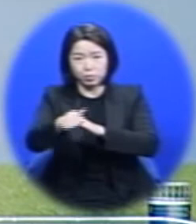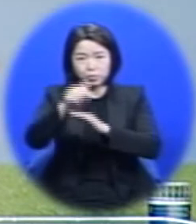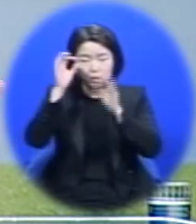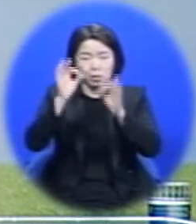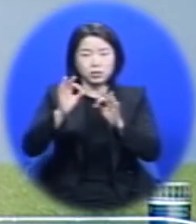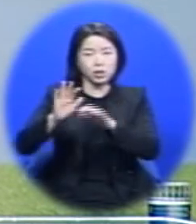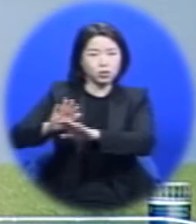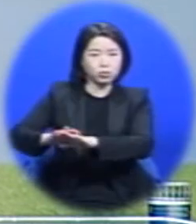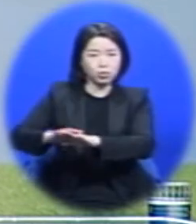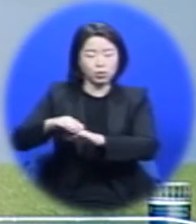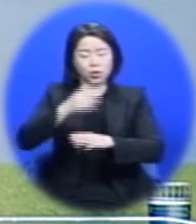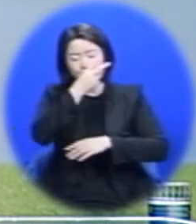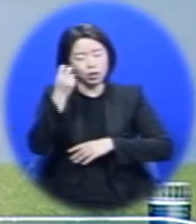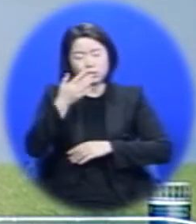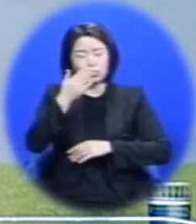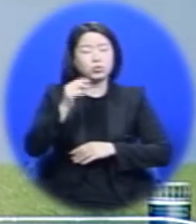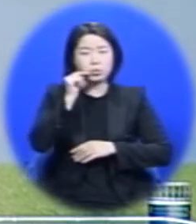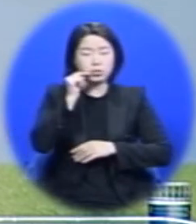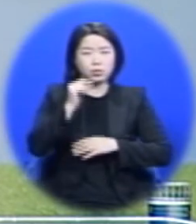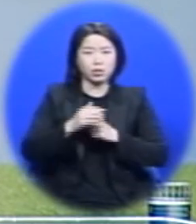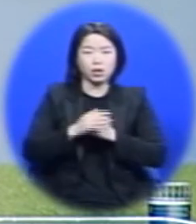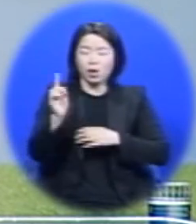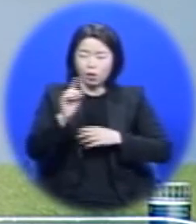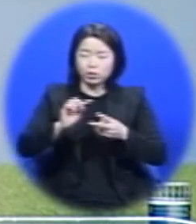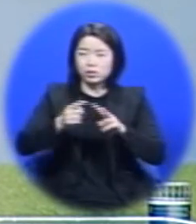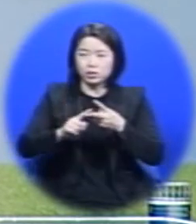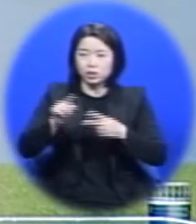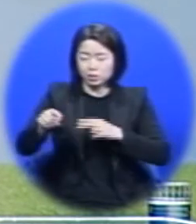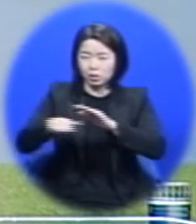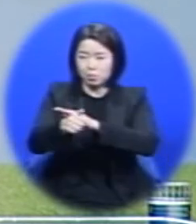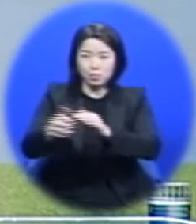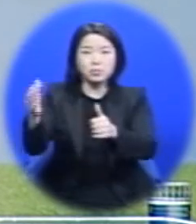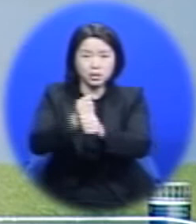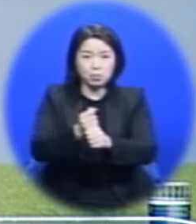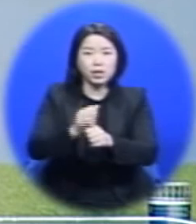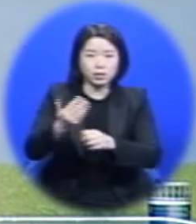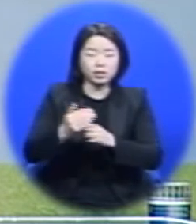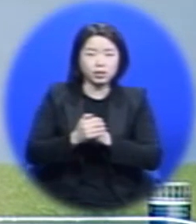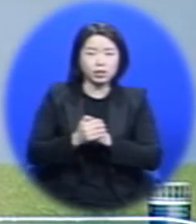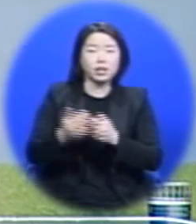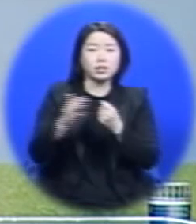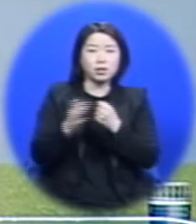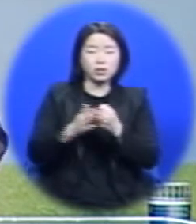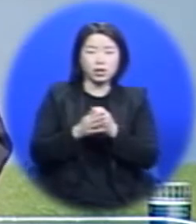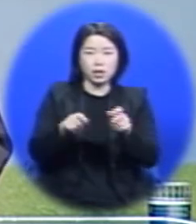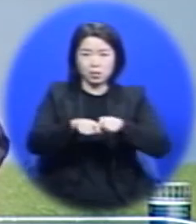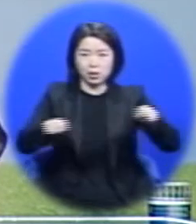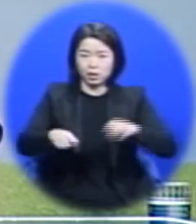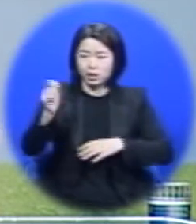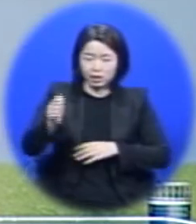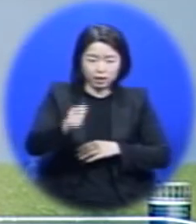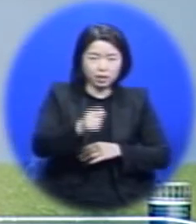그냥 두고 밤에 잠을 잘 수가 없는 겁니다. 어떻든지 그 뱀을 잡아야 되는 거예요. 그래서 막대기 하나 들고